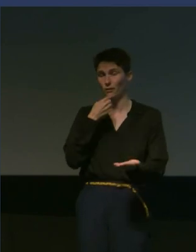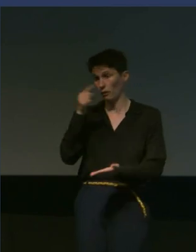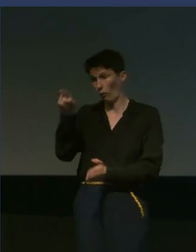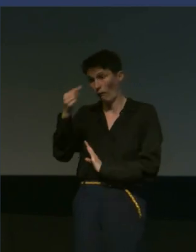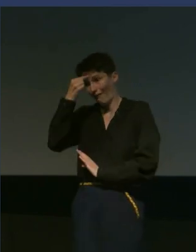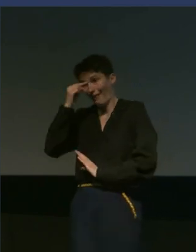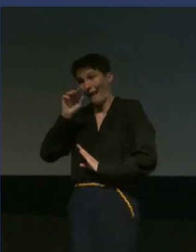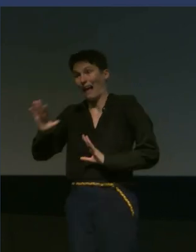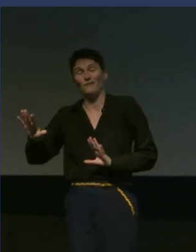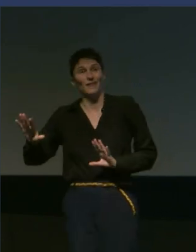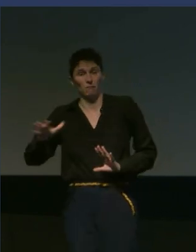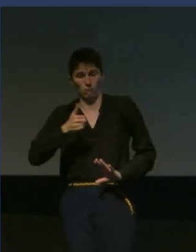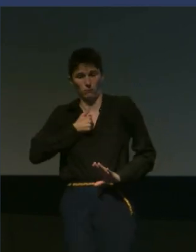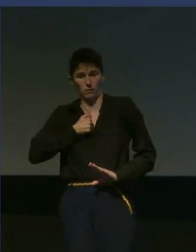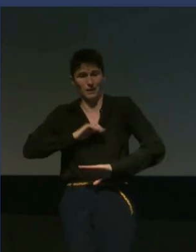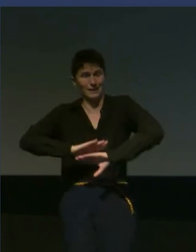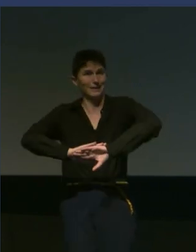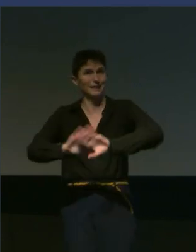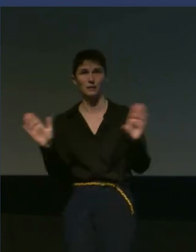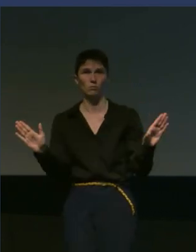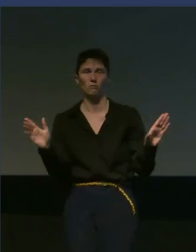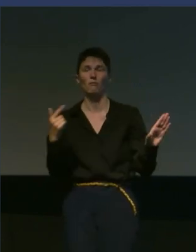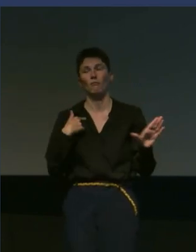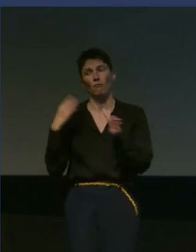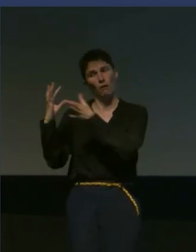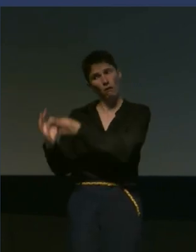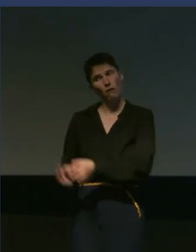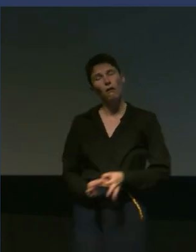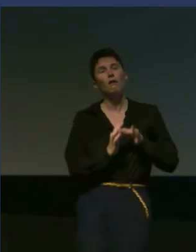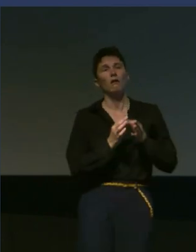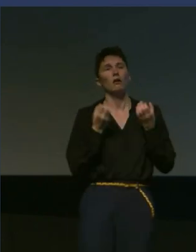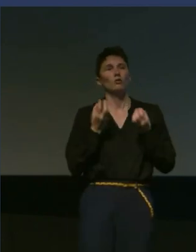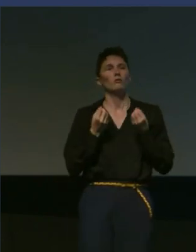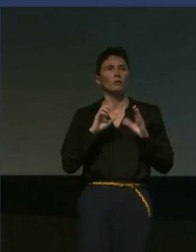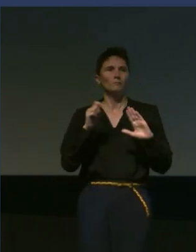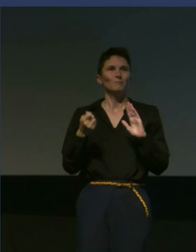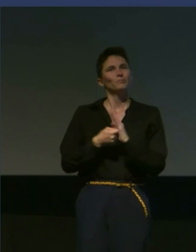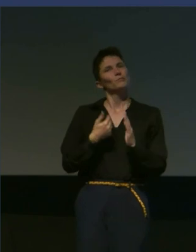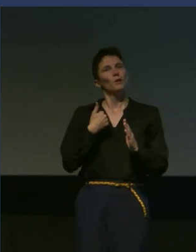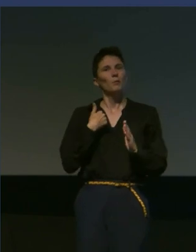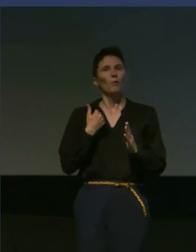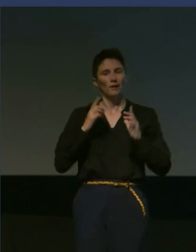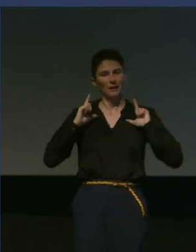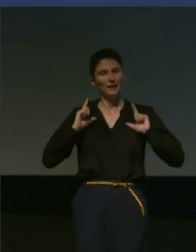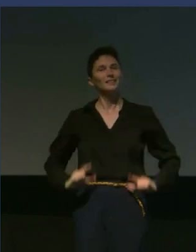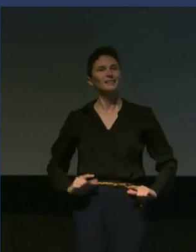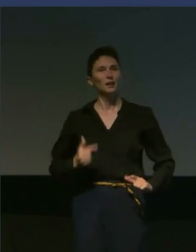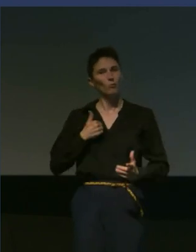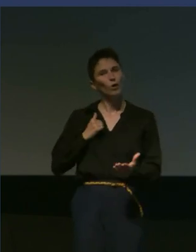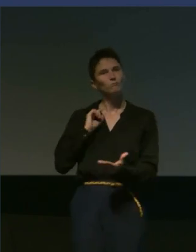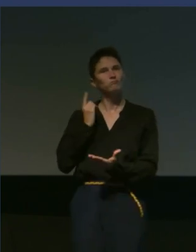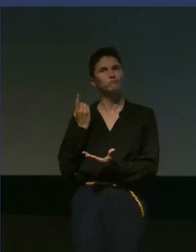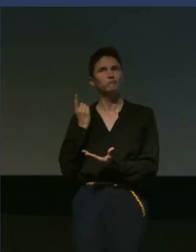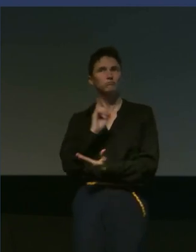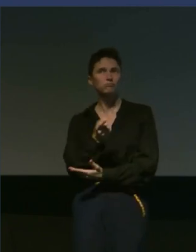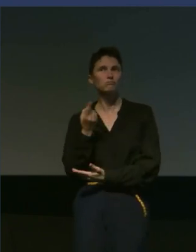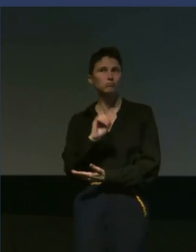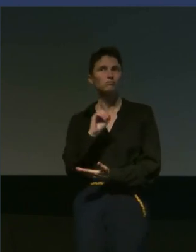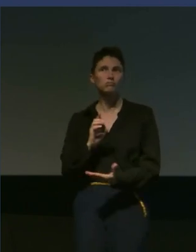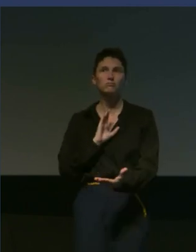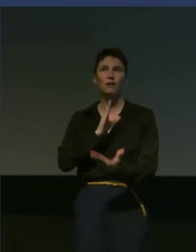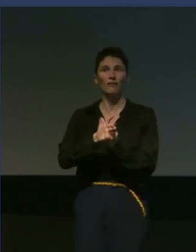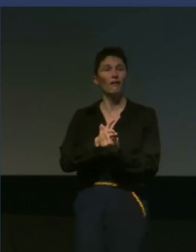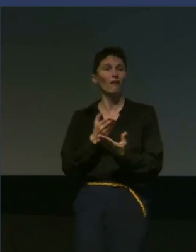question. Et je fais un parallèle, souvent, quand je fais des interventions dans les lycées, je dis ça aux jeunes, que